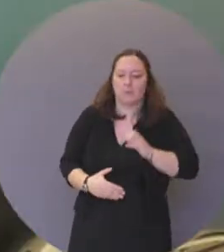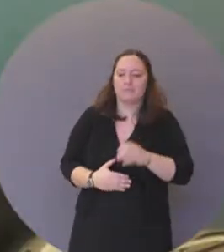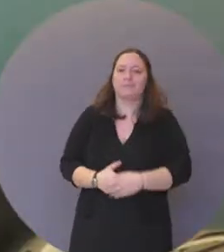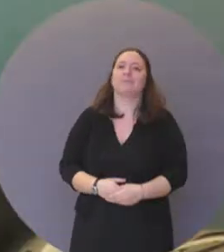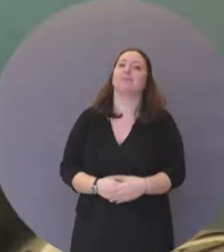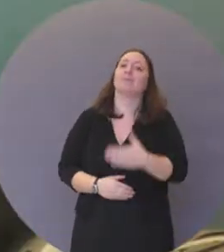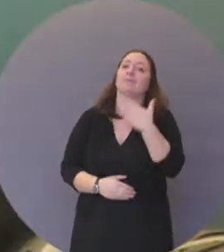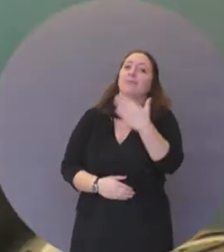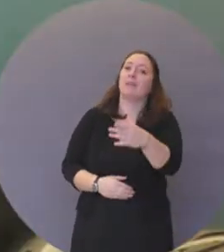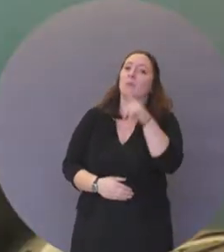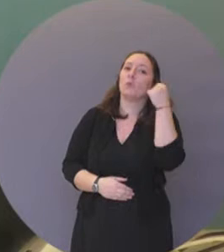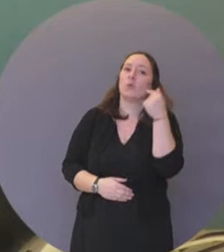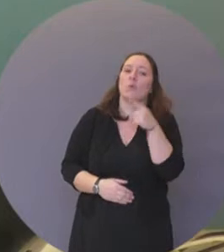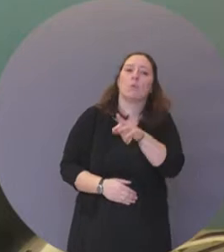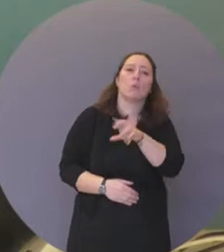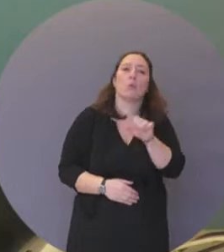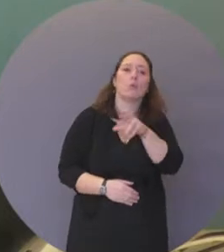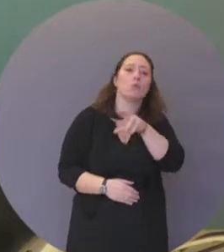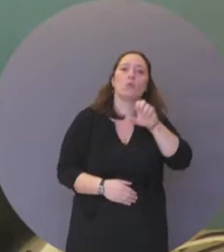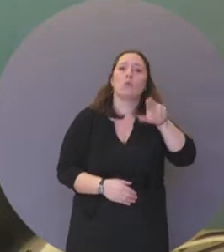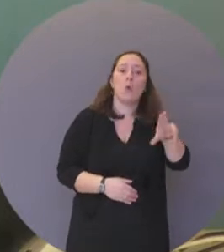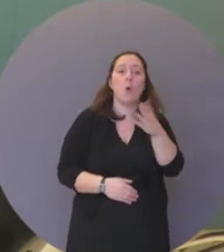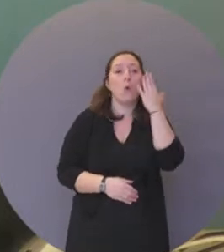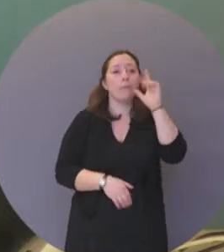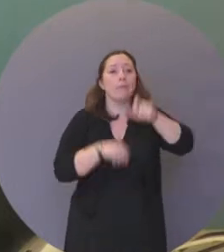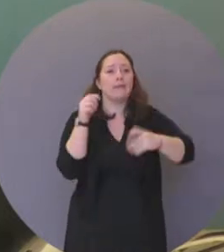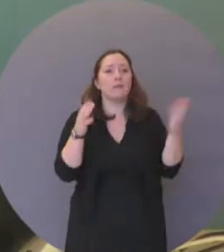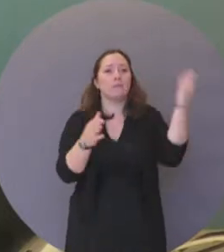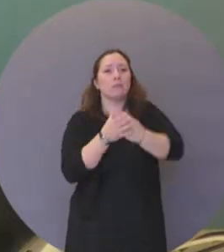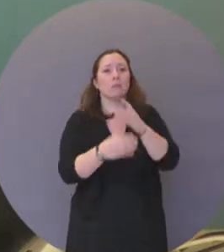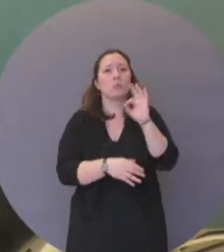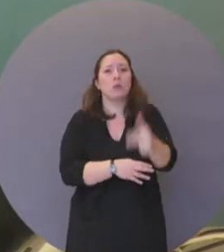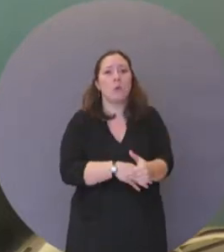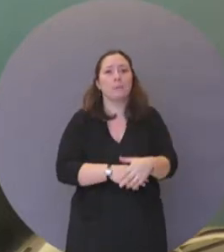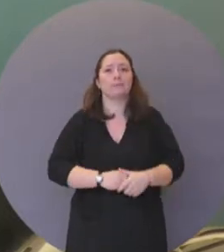merci Monsieur Bruno y a-t-il d'autres demandes de parole